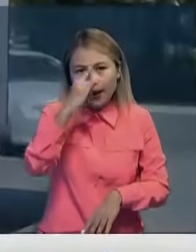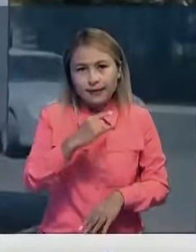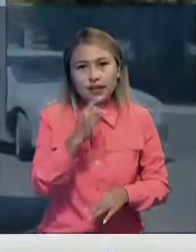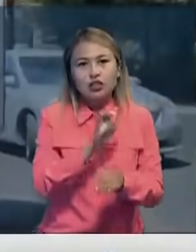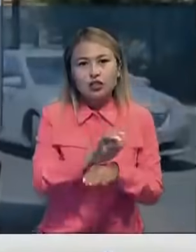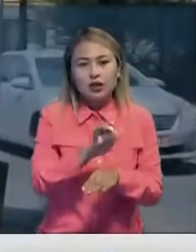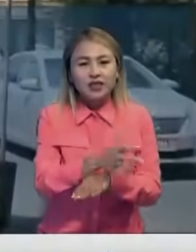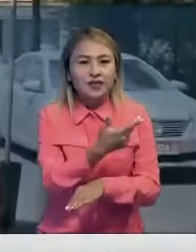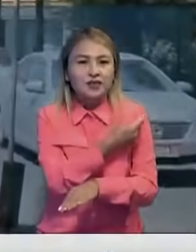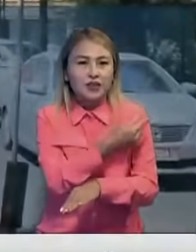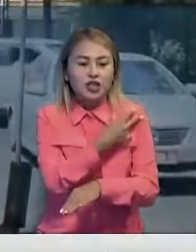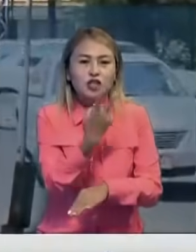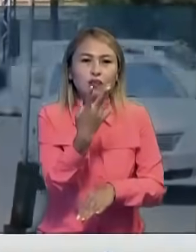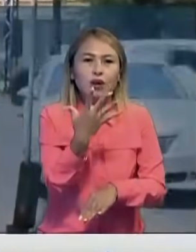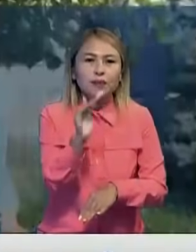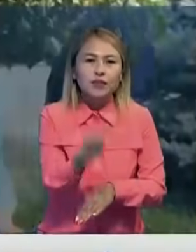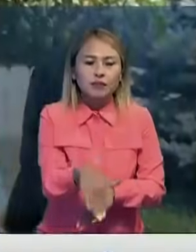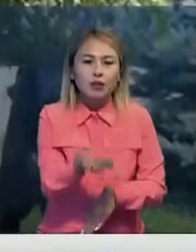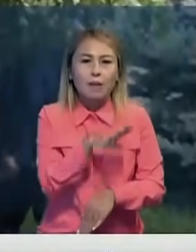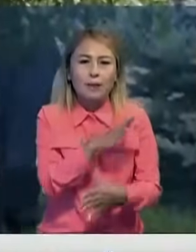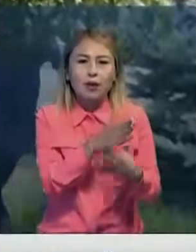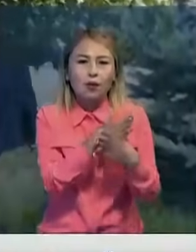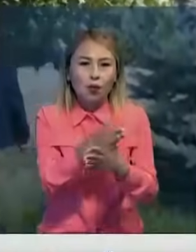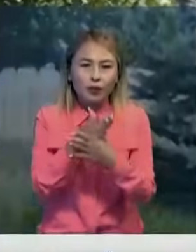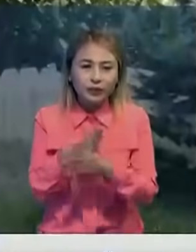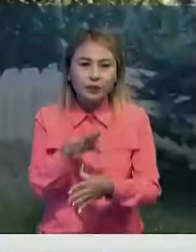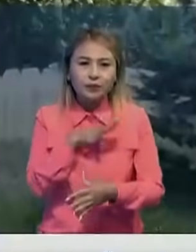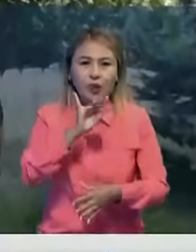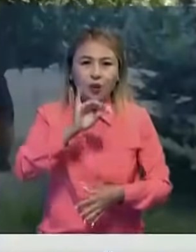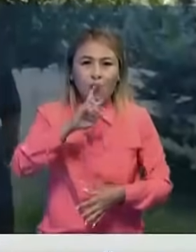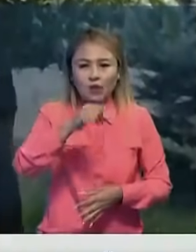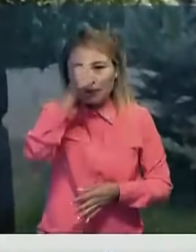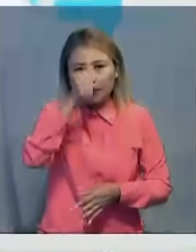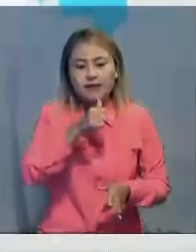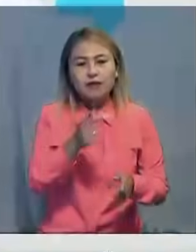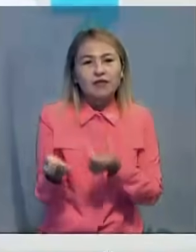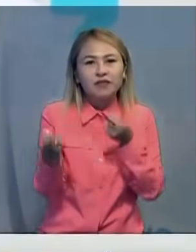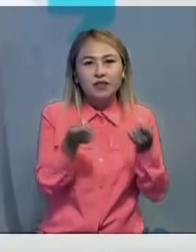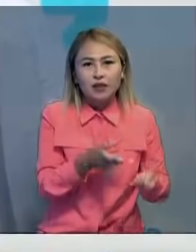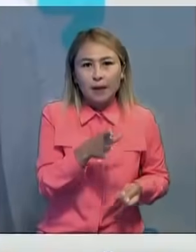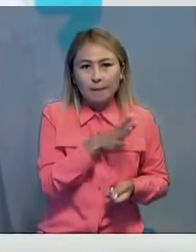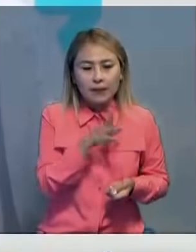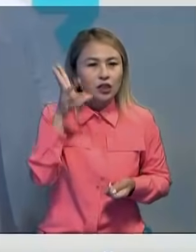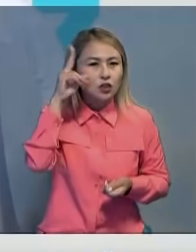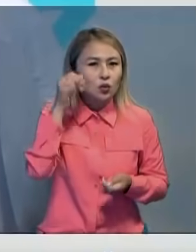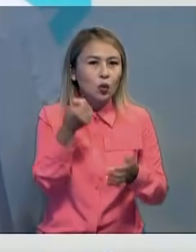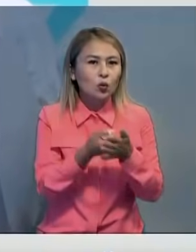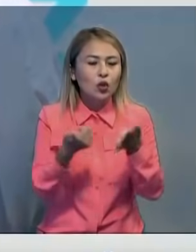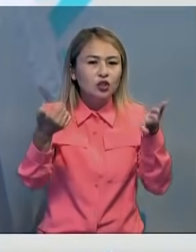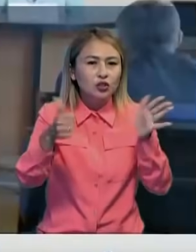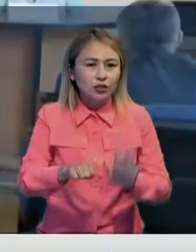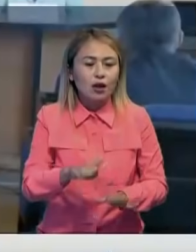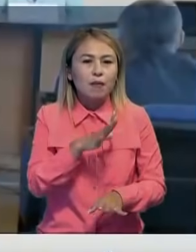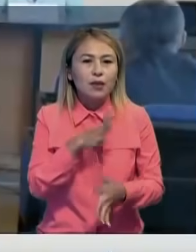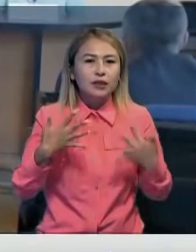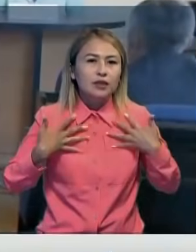шығарылған вакцинаның 25 мың данасы қайырымдылық көмек ретінде шілде айының басында жеткізілді. Оның жарамдық мерзімі 6 ай.